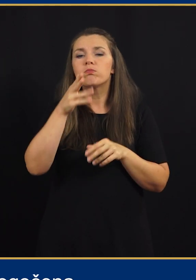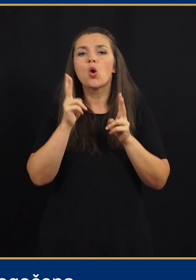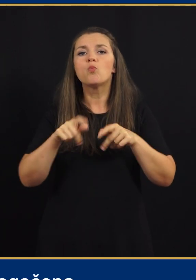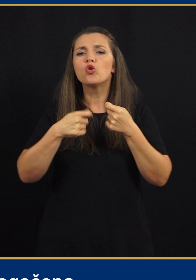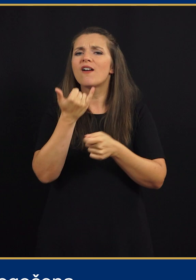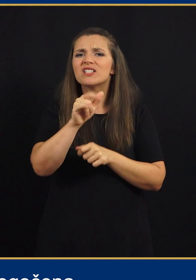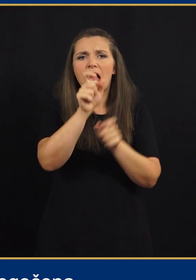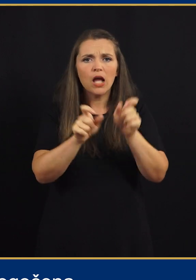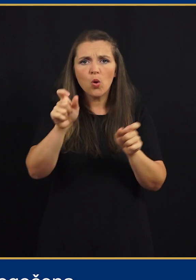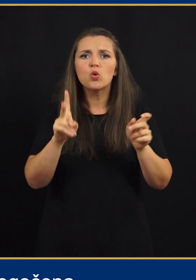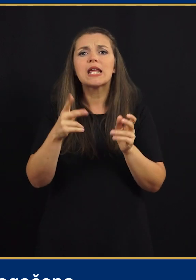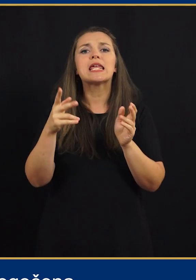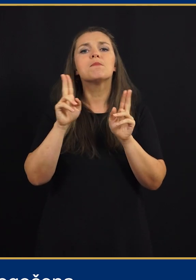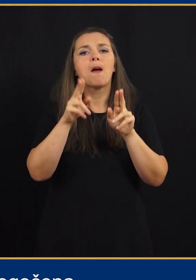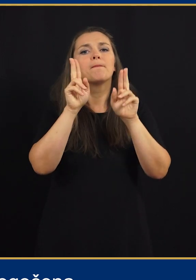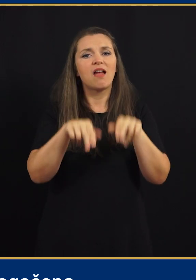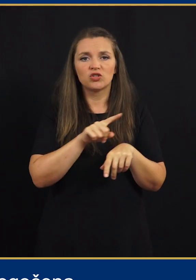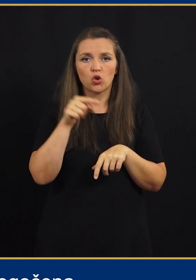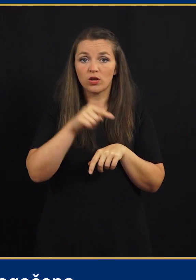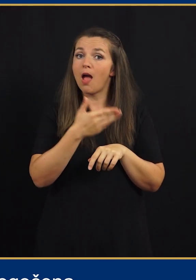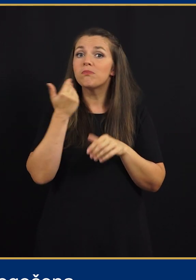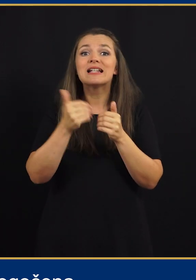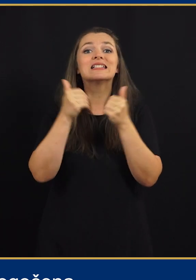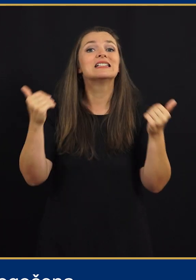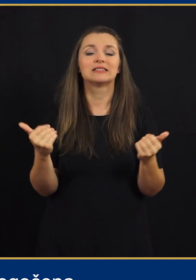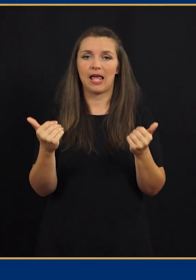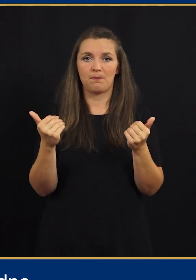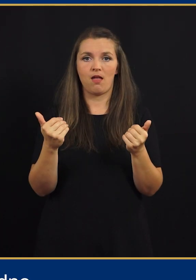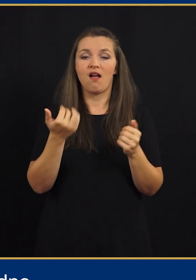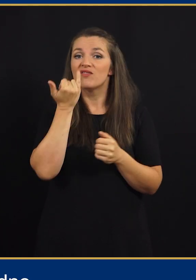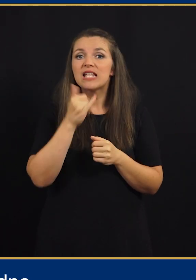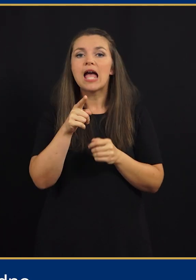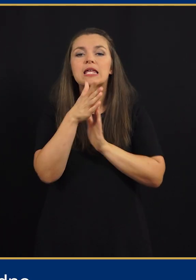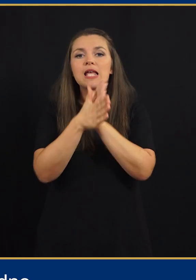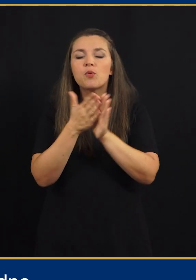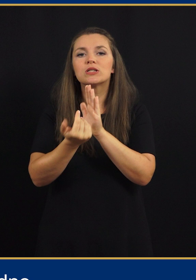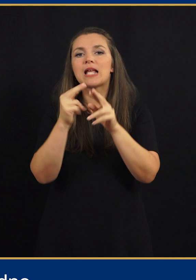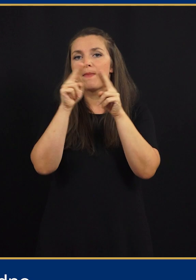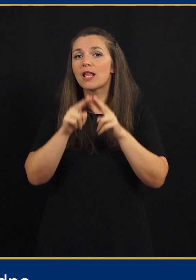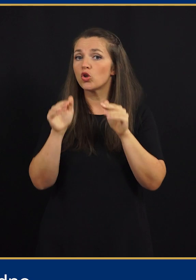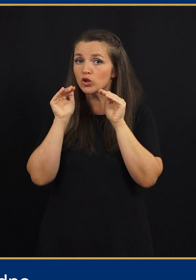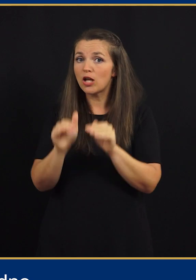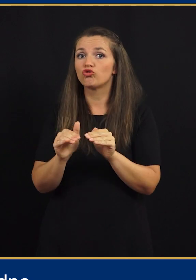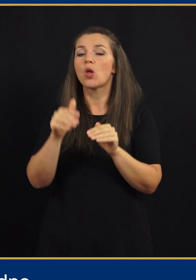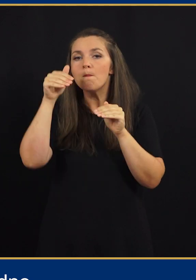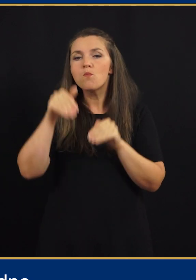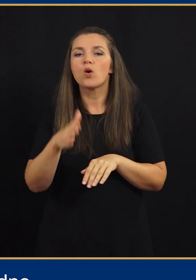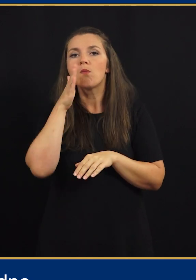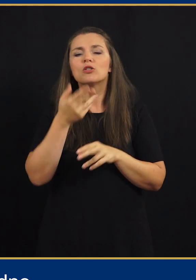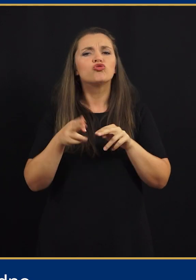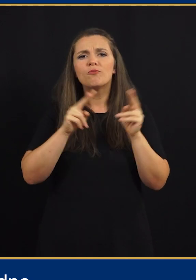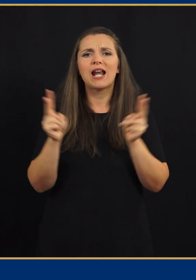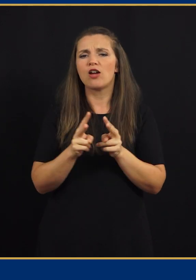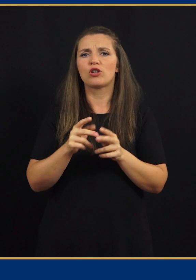omogočena vsakomur, ki je do nje upravičen, brez izjeme. Vsak, ki zaprosi za mednarodno zaščito, mora biti v